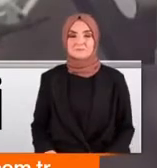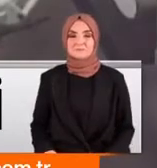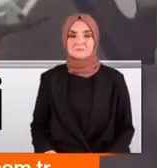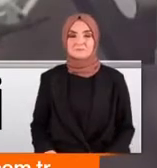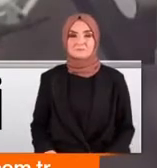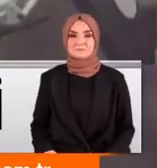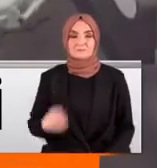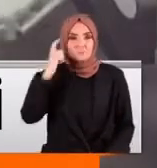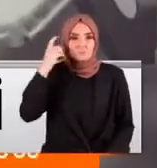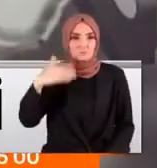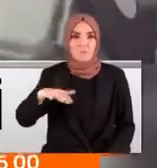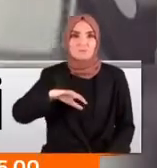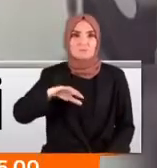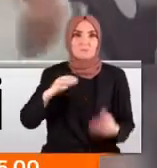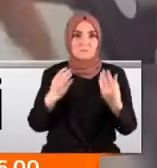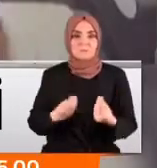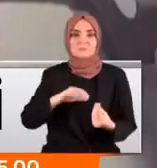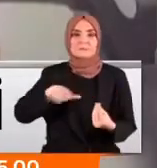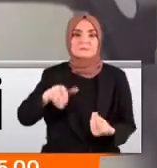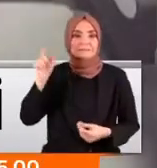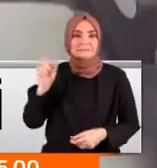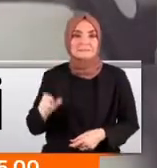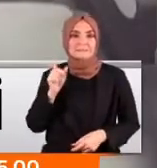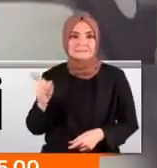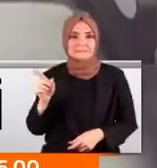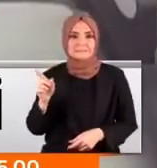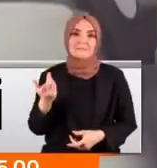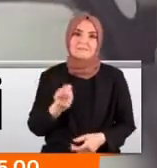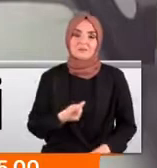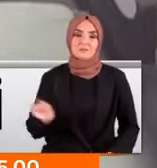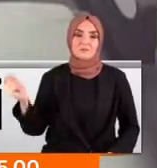Neye uğradığını şaşıran soyguncular çareyi kaçmakta buldu.